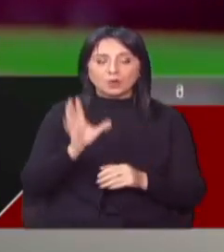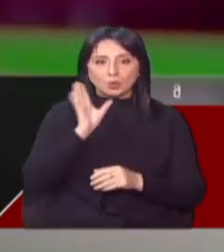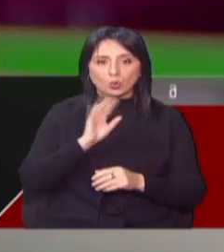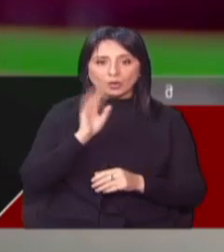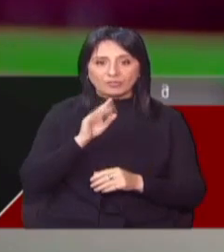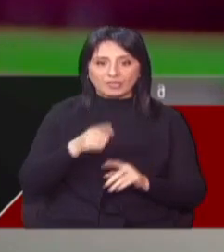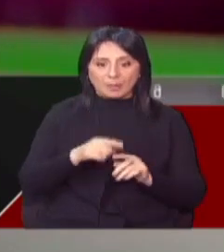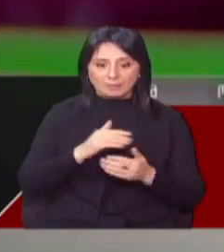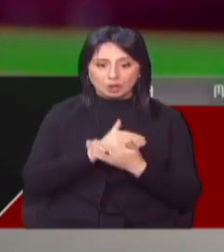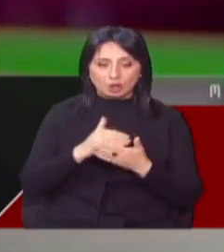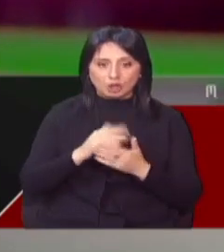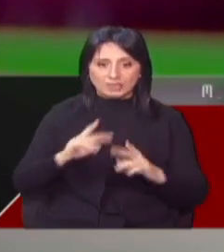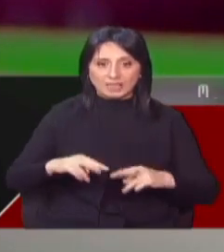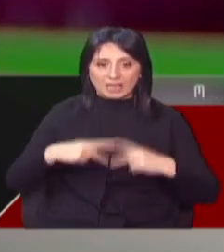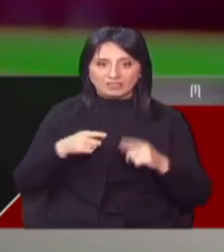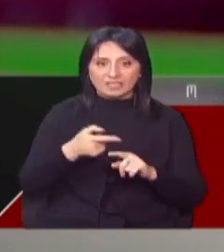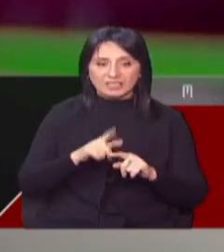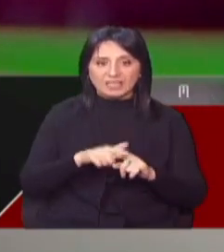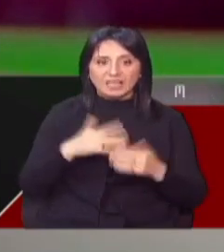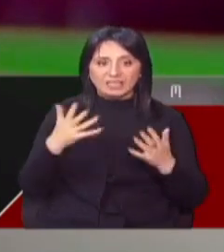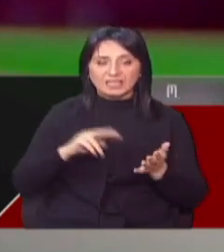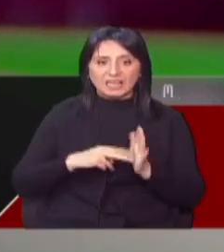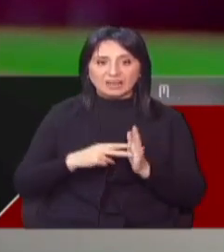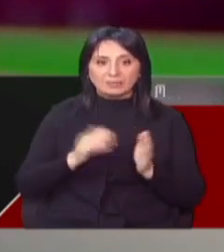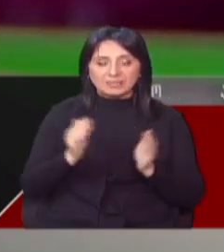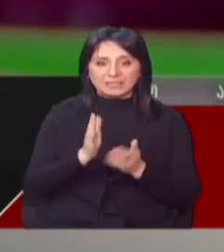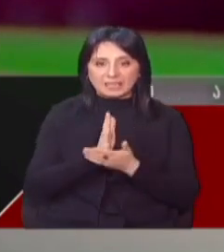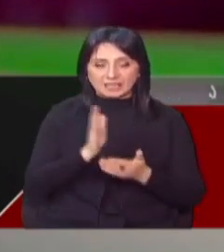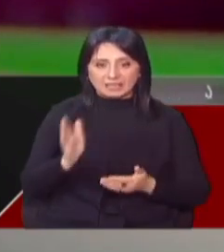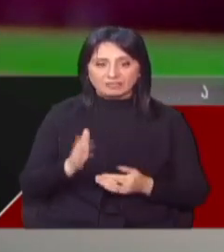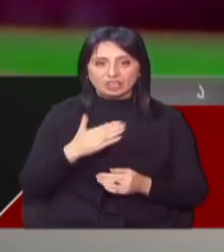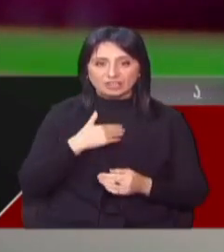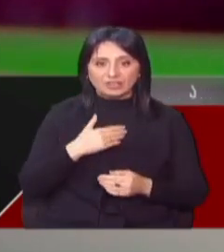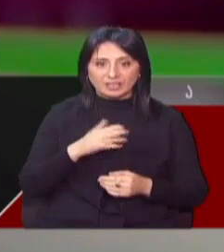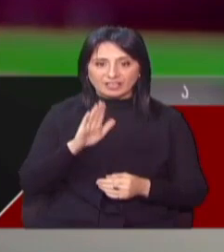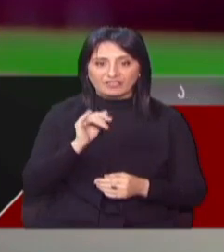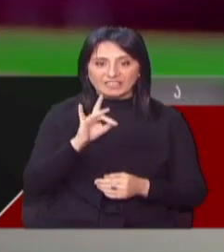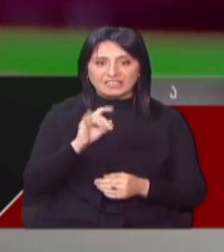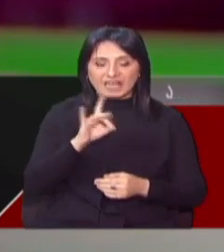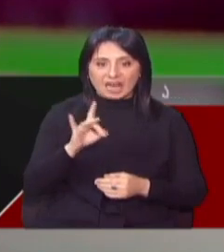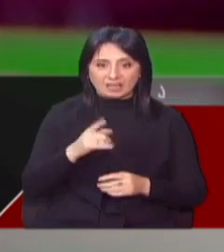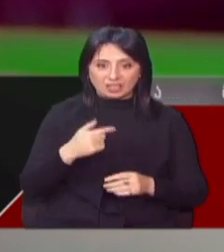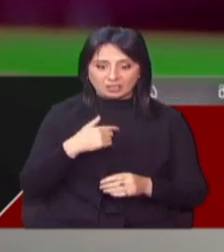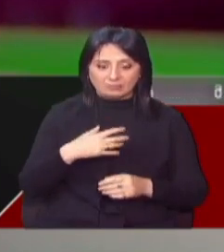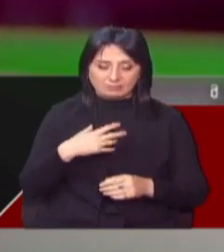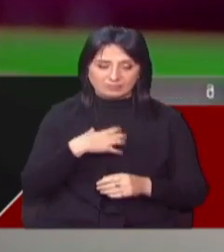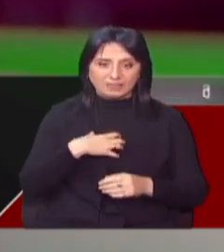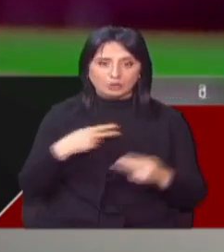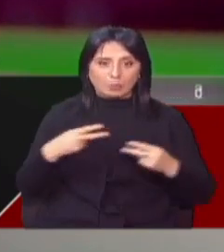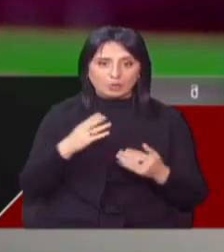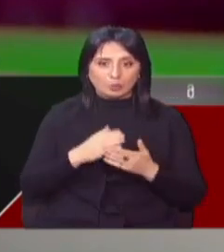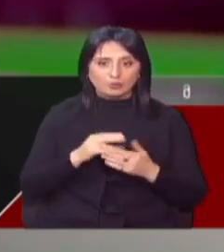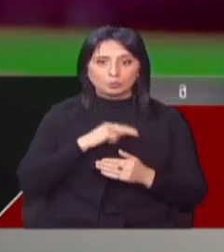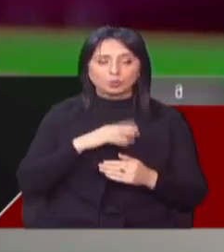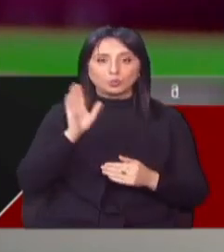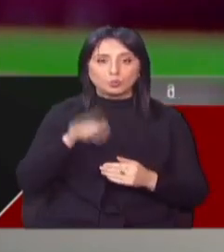როდესაც ამ დონის ბაზაზე გადავედით და ეს არის ძალიან დიდი გეგმის მცირედი ნაწილი. ჩვენ Wizz Air-ის და ჩვენ სტრატეგიულ პარტნიორთან ერთად ვმუშაობთ